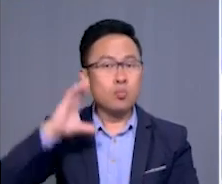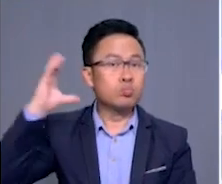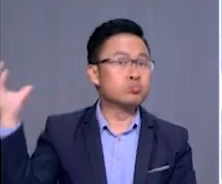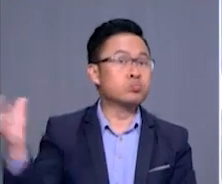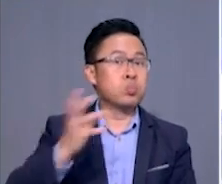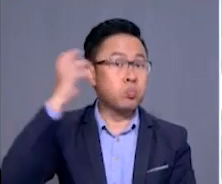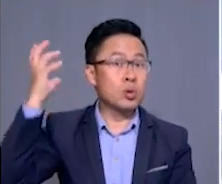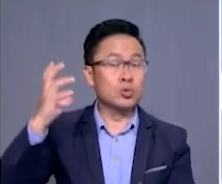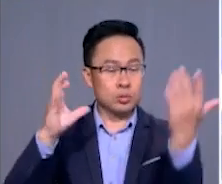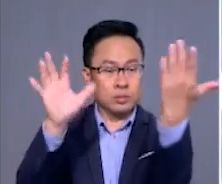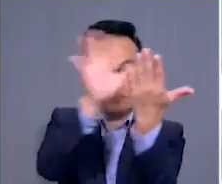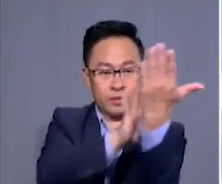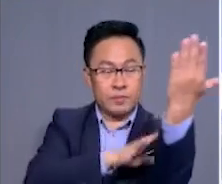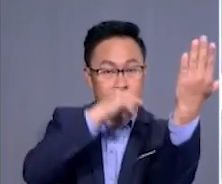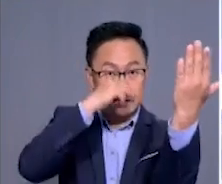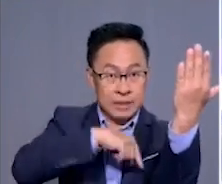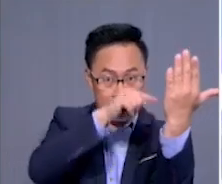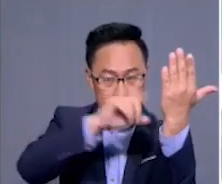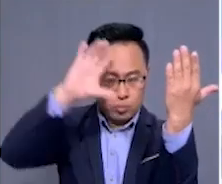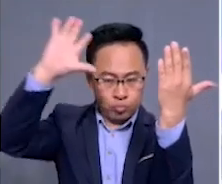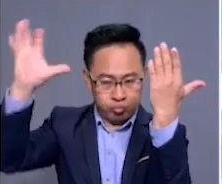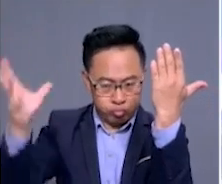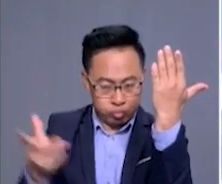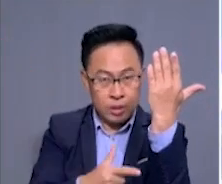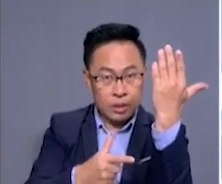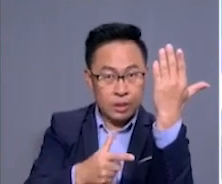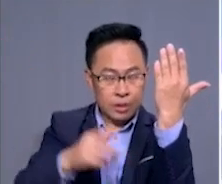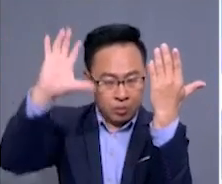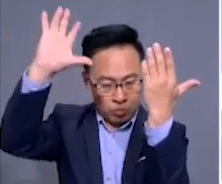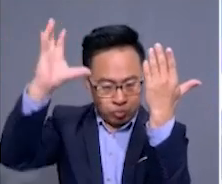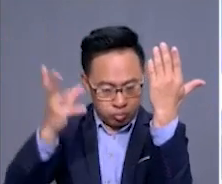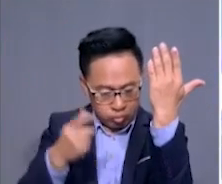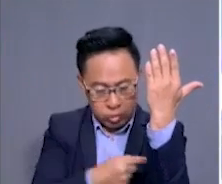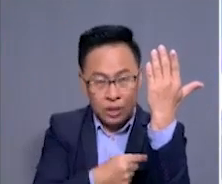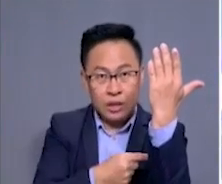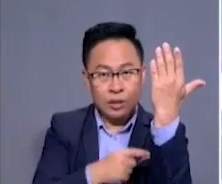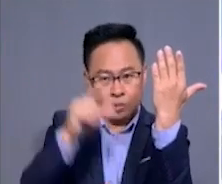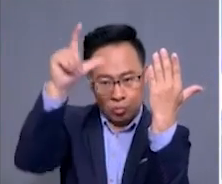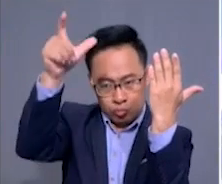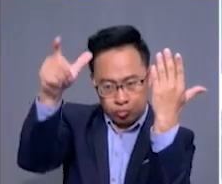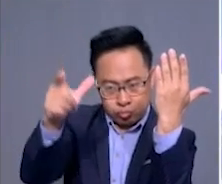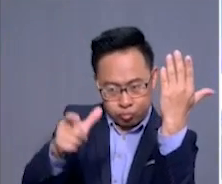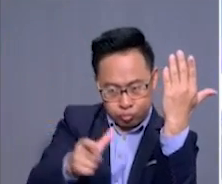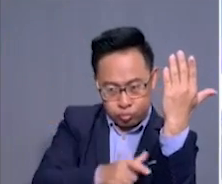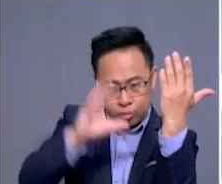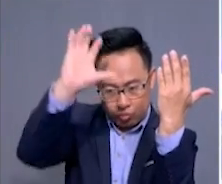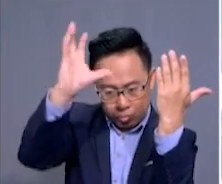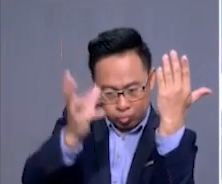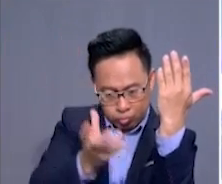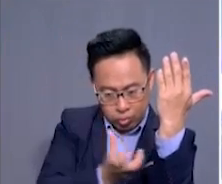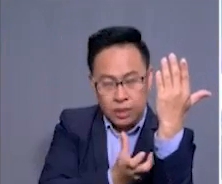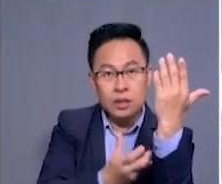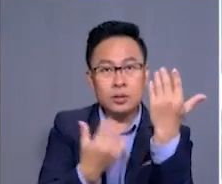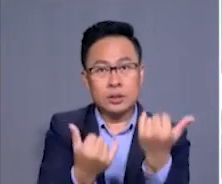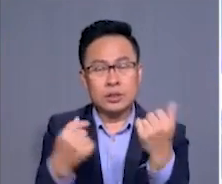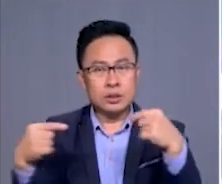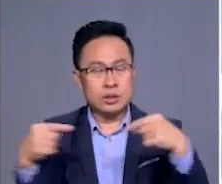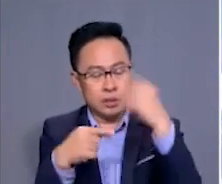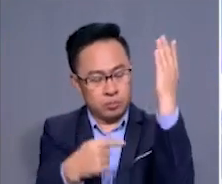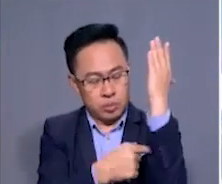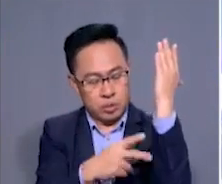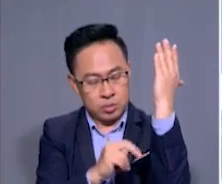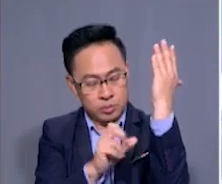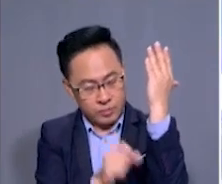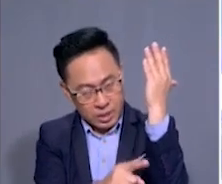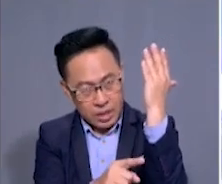พายุที่ท่านได้บอกมาเนี่ยก็คือเป็นไปอย่างที่อุตุนิยมวิทยาคาดการเอาไว้แล้วนะคะตอนนี้เนี่ยความเป็นห่วงก็คืออยู่ที่นครศรีธรรมราชเพราะคาด